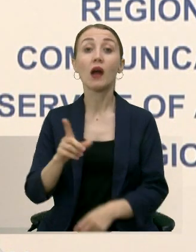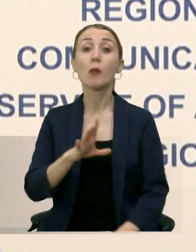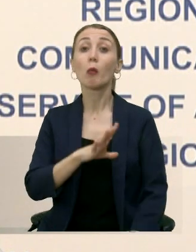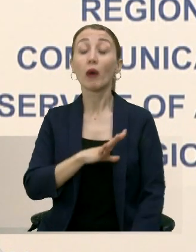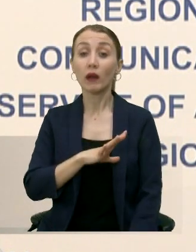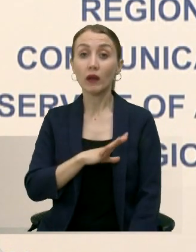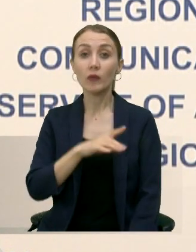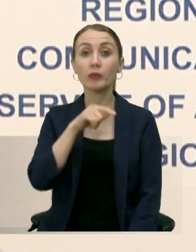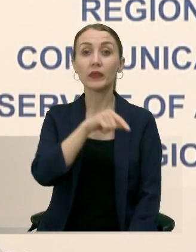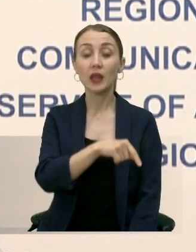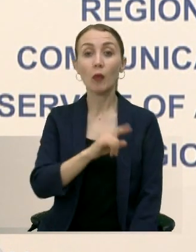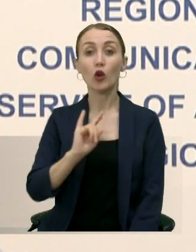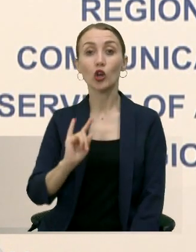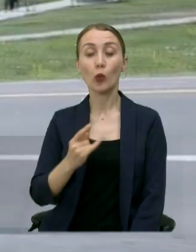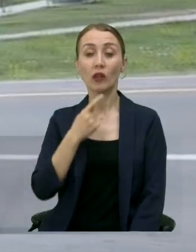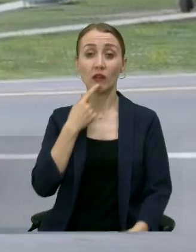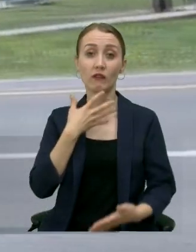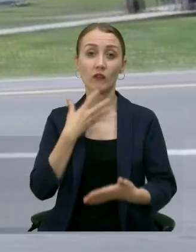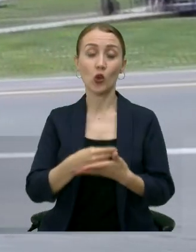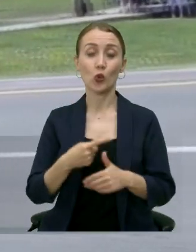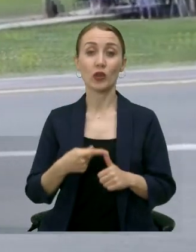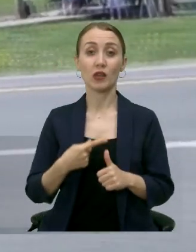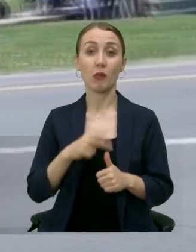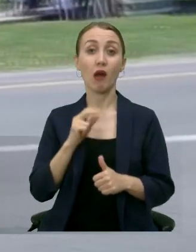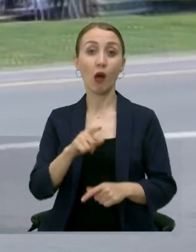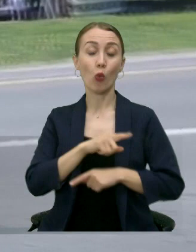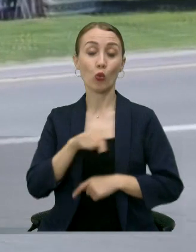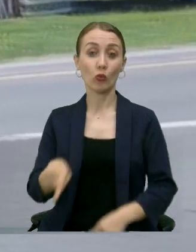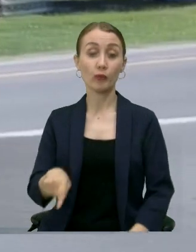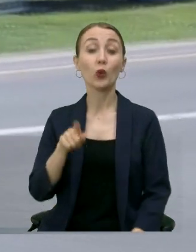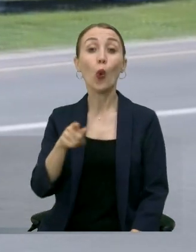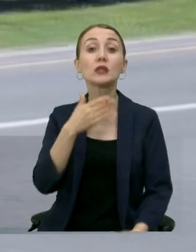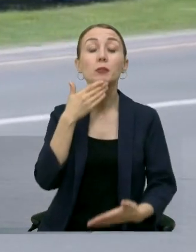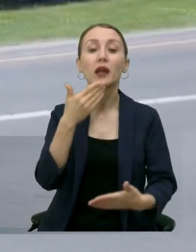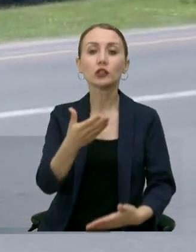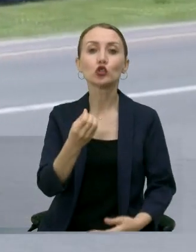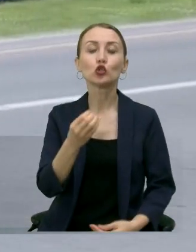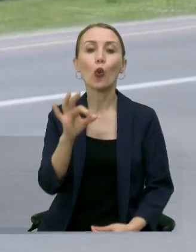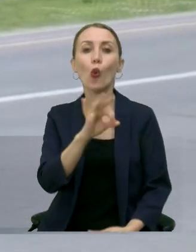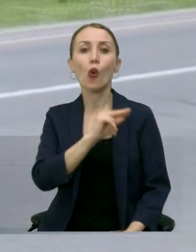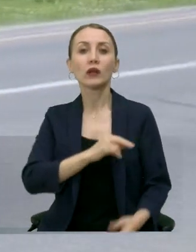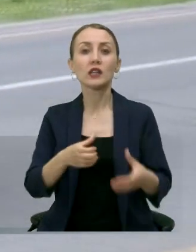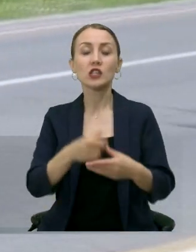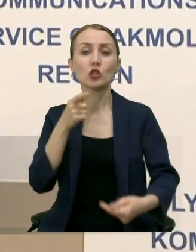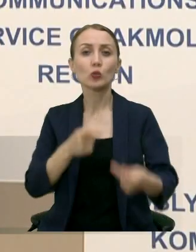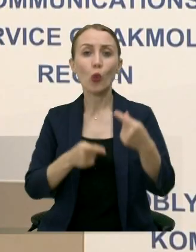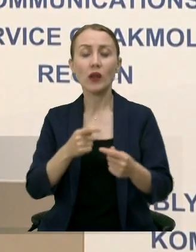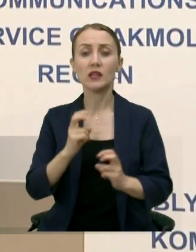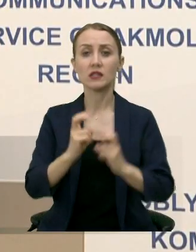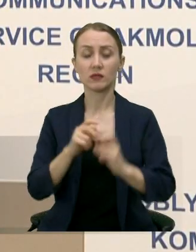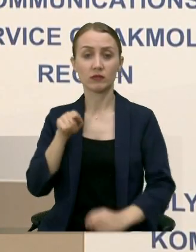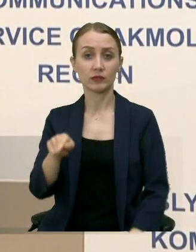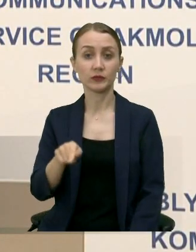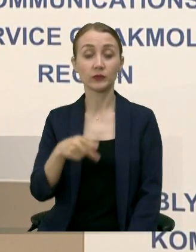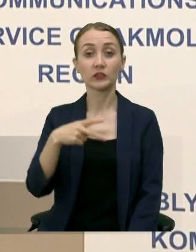там представлялся ребенок этим именем. Журналисты также спросили главу района о коллективных спорах в коммунальных учреждениях. В